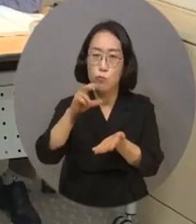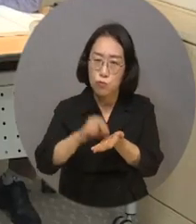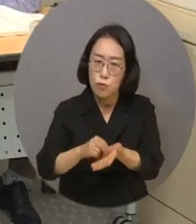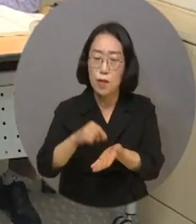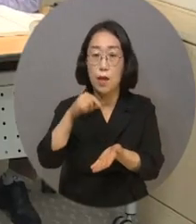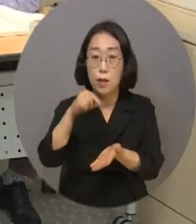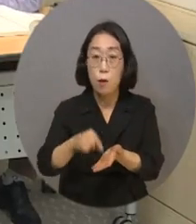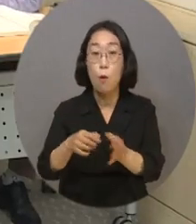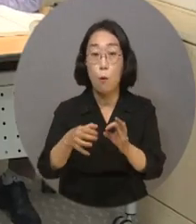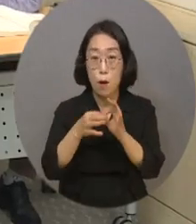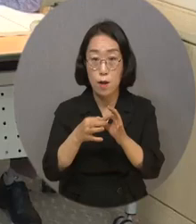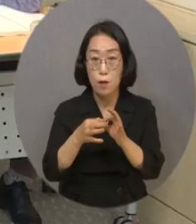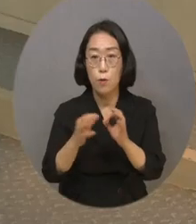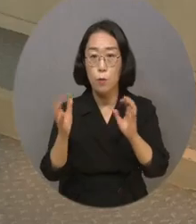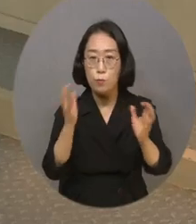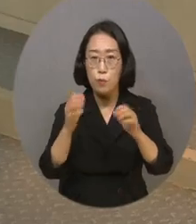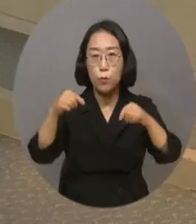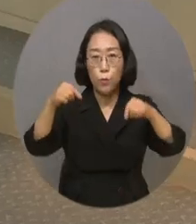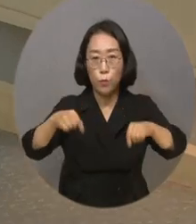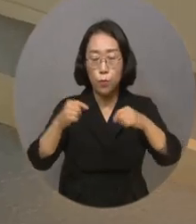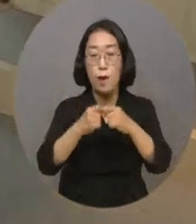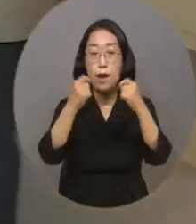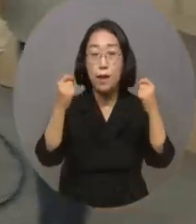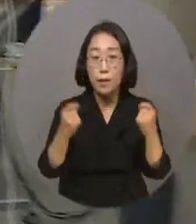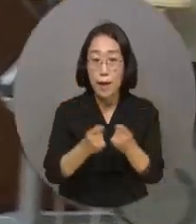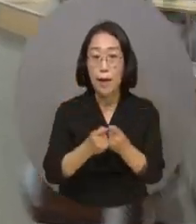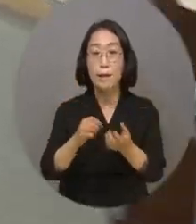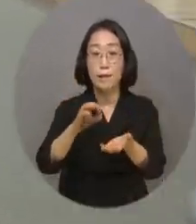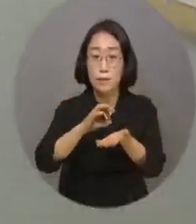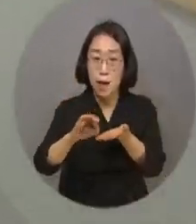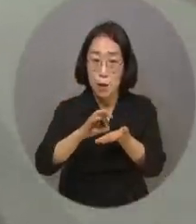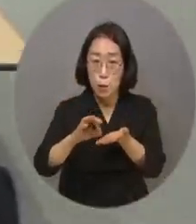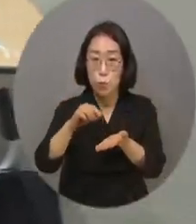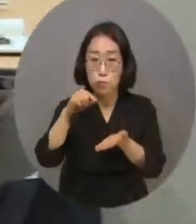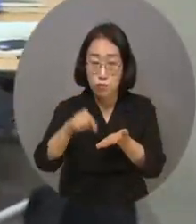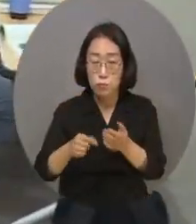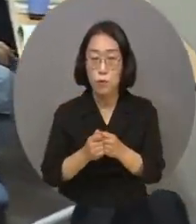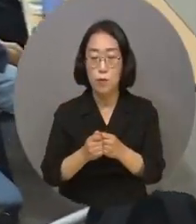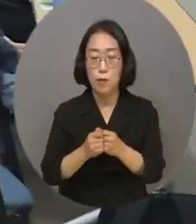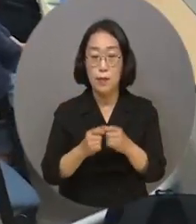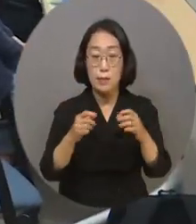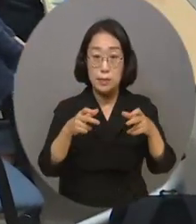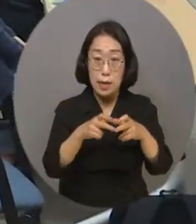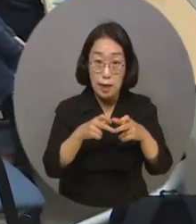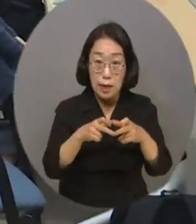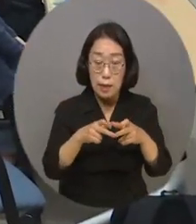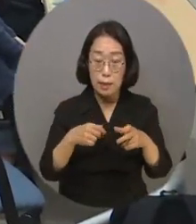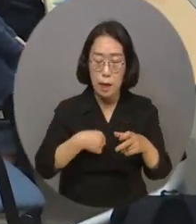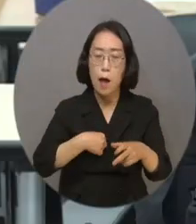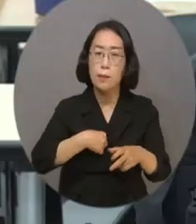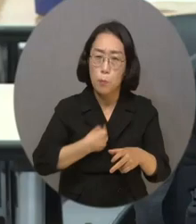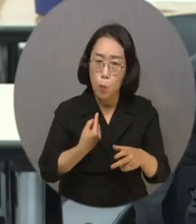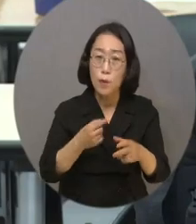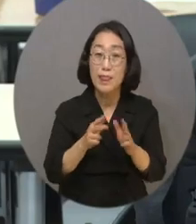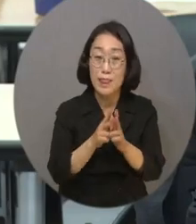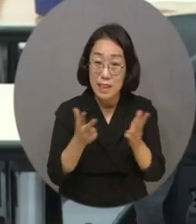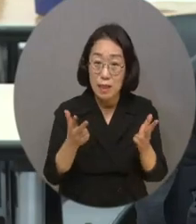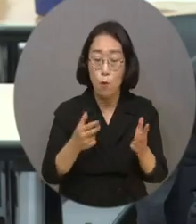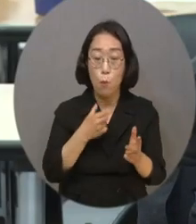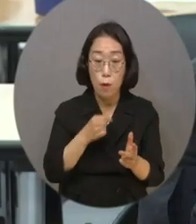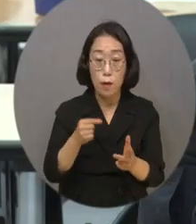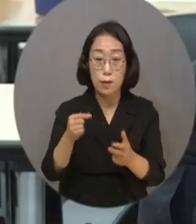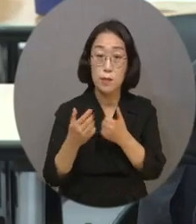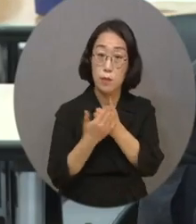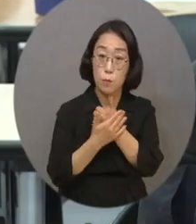활발한 논의가 이뤄졌습니다. 개인 예산제는 장애인 당사자가 주어진 예산 안에서 직접 본인이 원하는